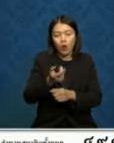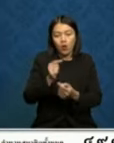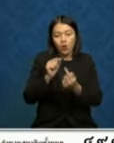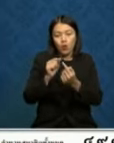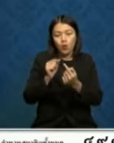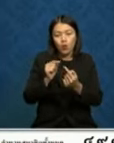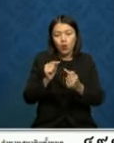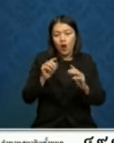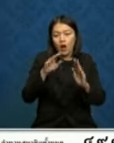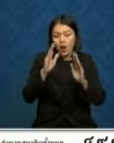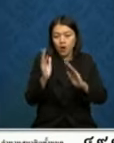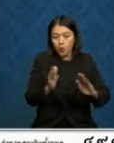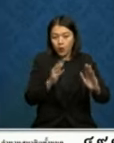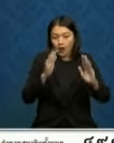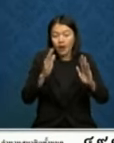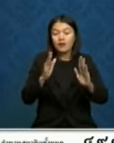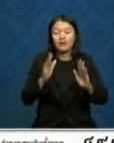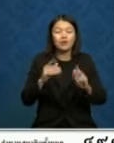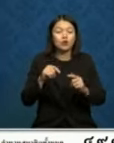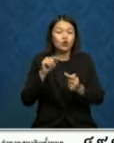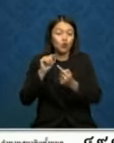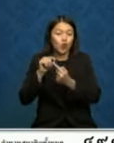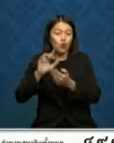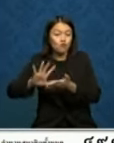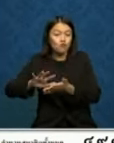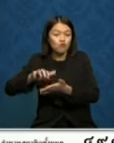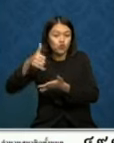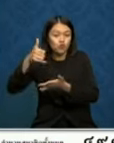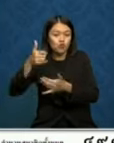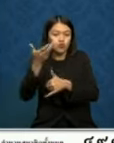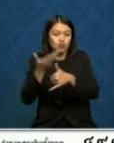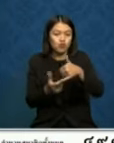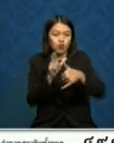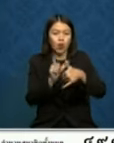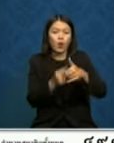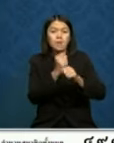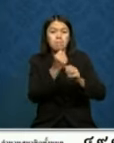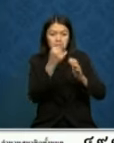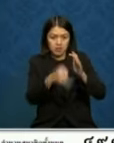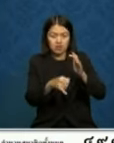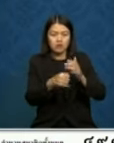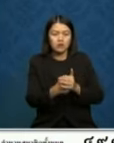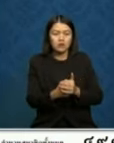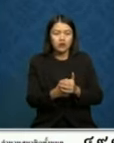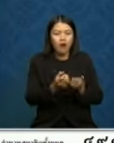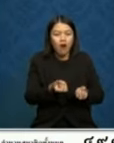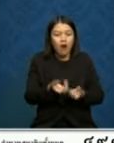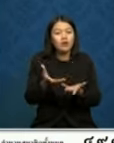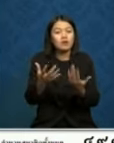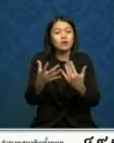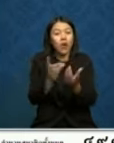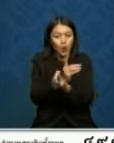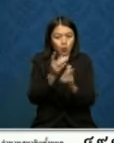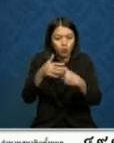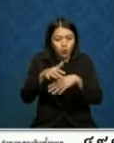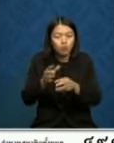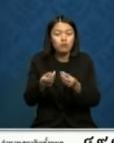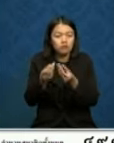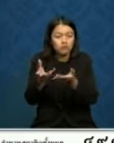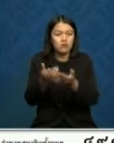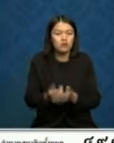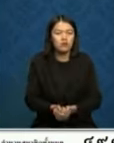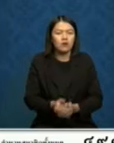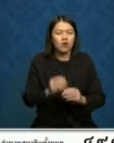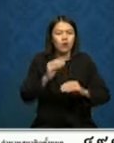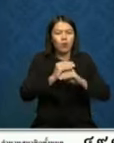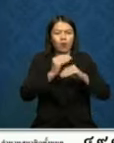ระบวนการยุติธรรมปลายน้ำนะคะอย่างการฟื้นฟูพฤตินิสัยของผู้กระทำผิดนะคะเพื่อคืนคนสู่สังคมค่ะซึ่งมีหลายโ